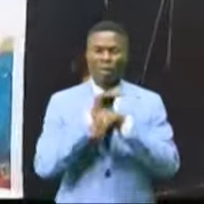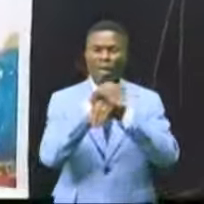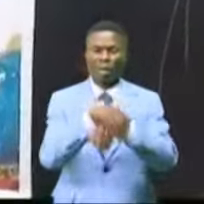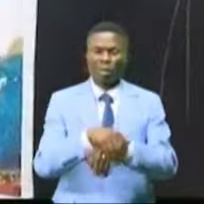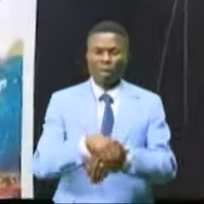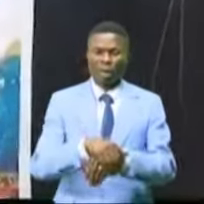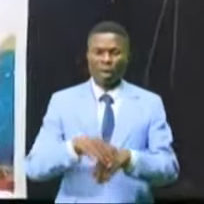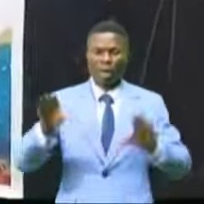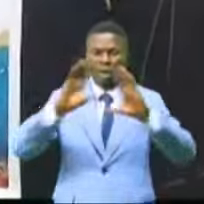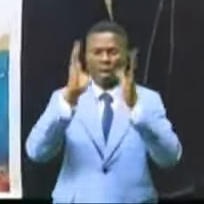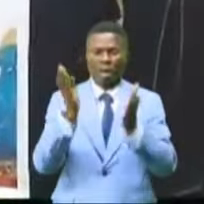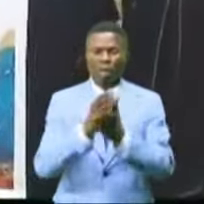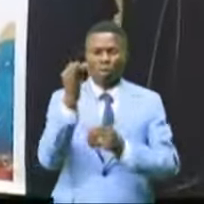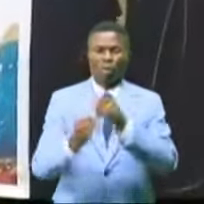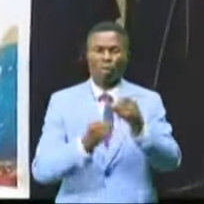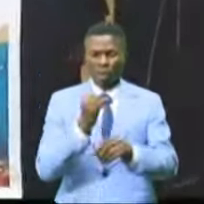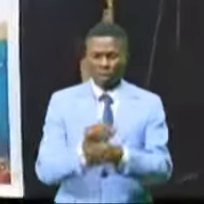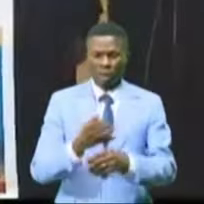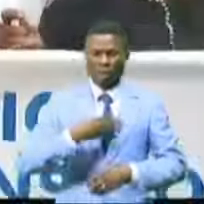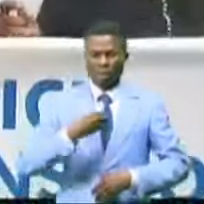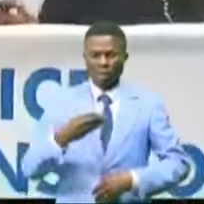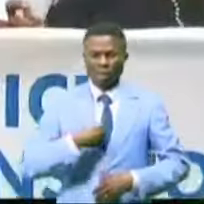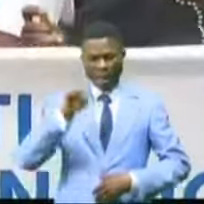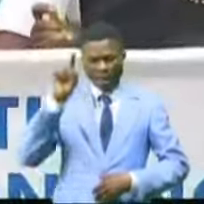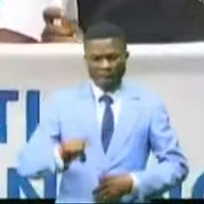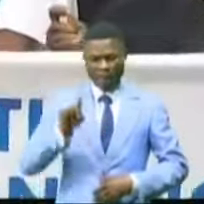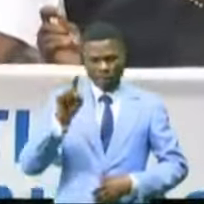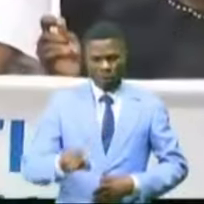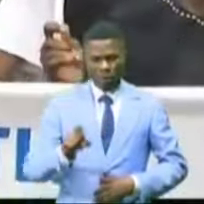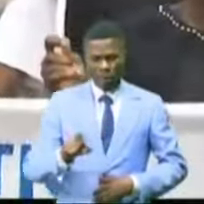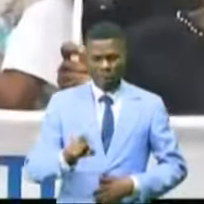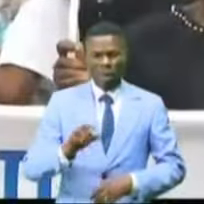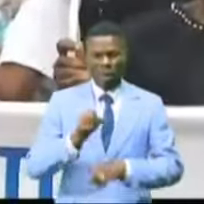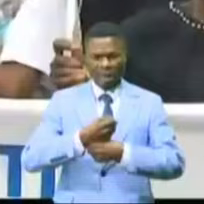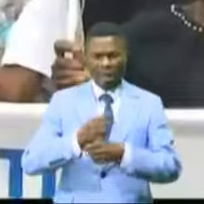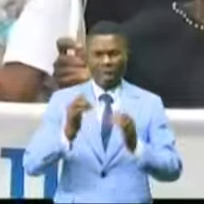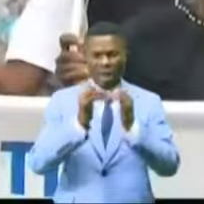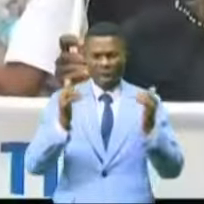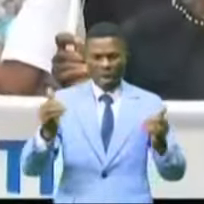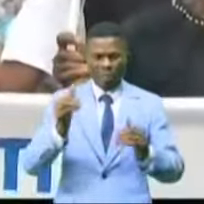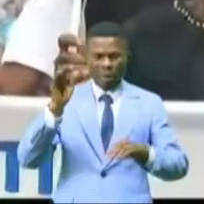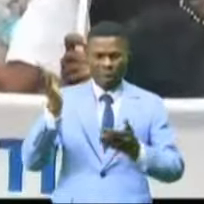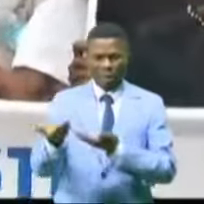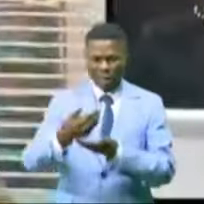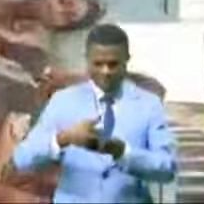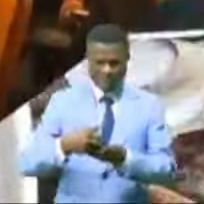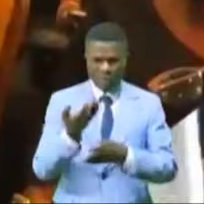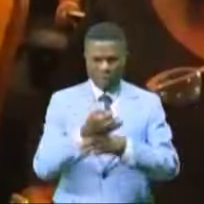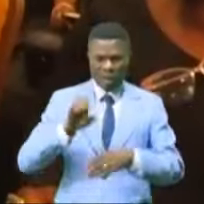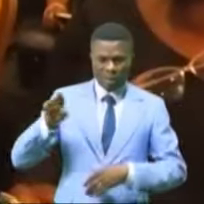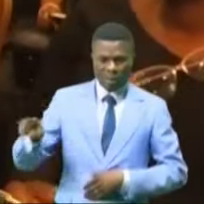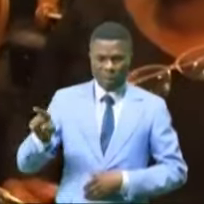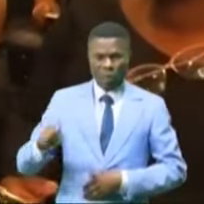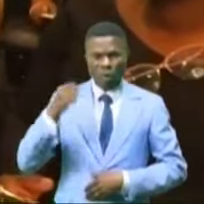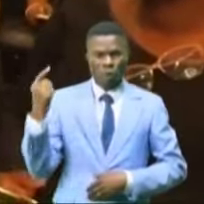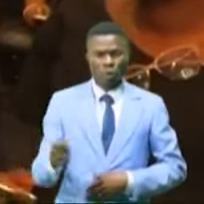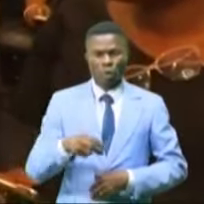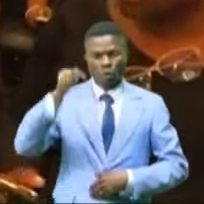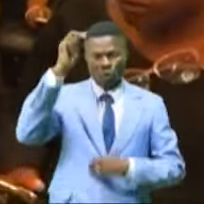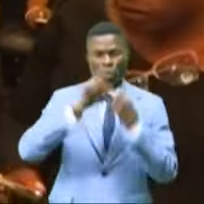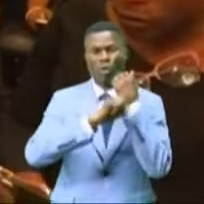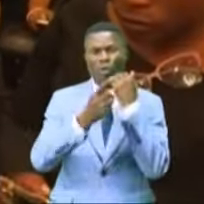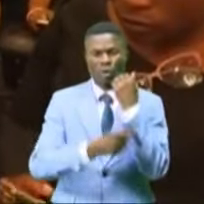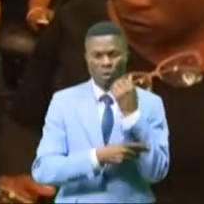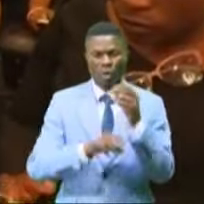communauté internationale. Elles veulent à tout prix le rétablissement de la paix dans cette partie du pays. Toujours au nord Kivu,